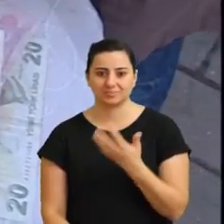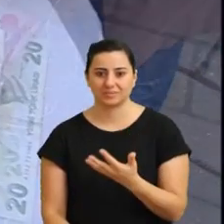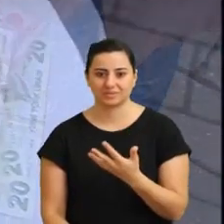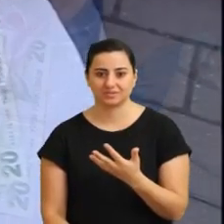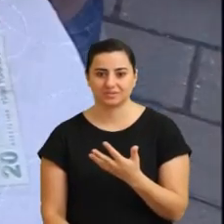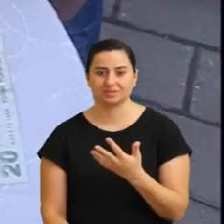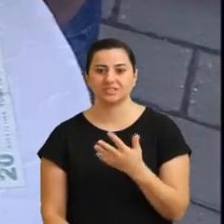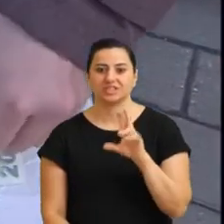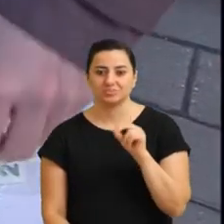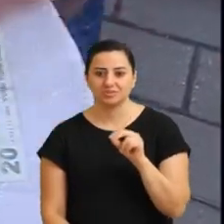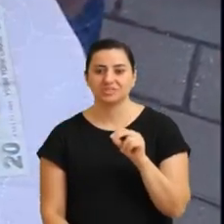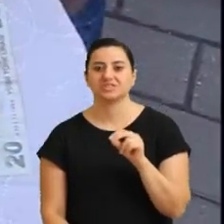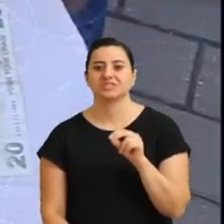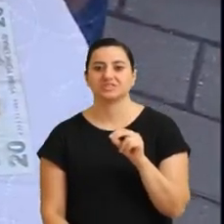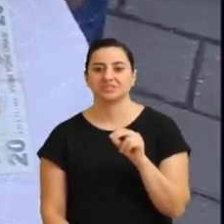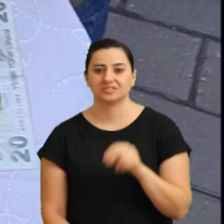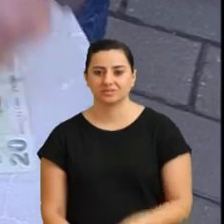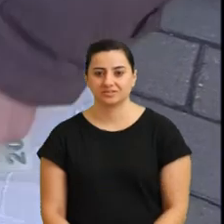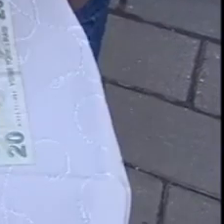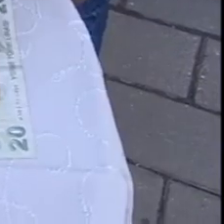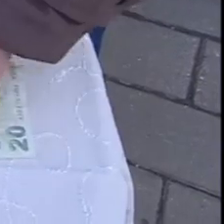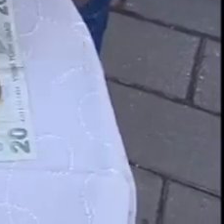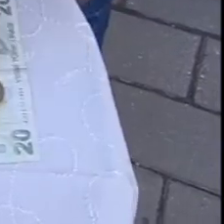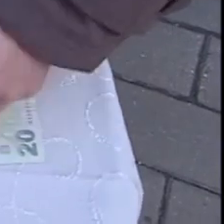65, 70.